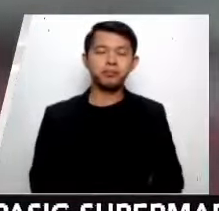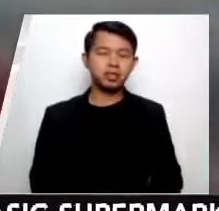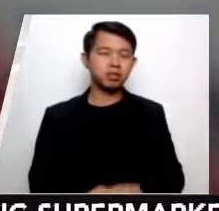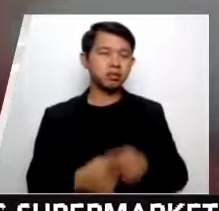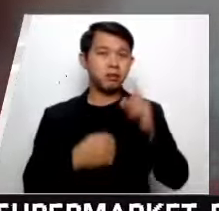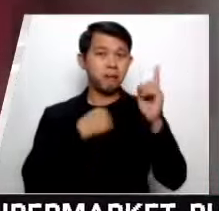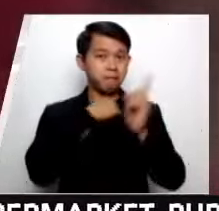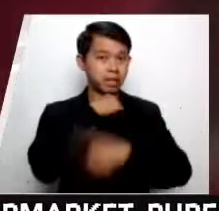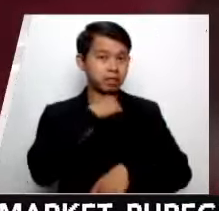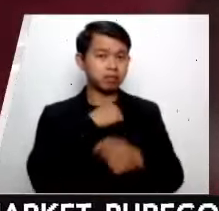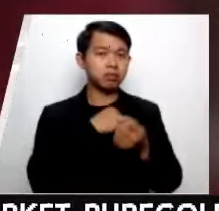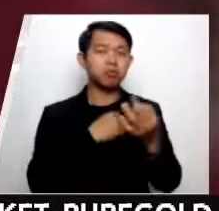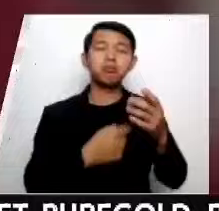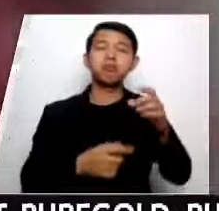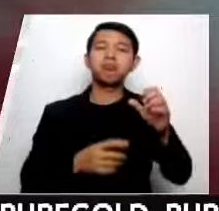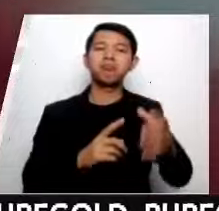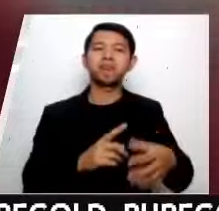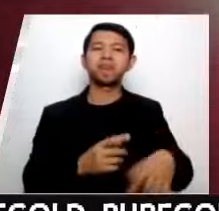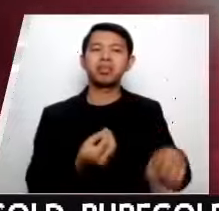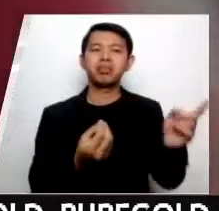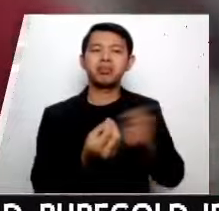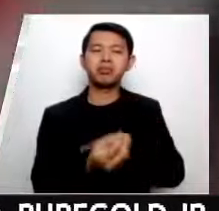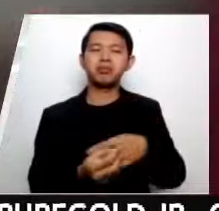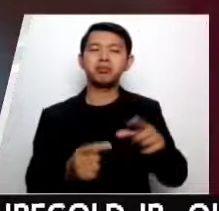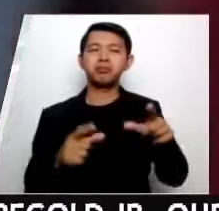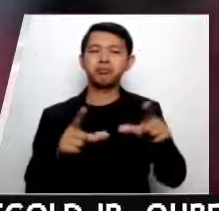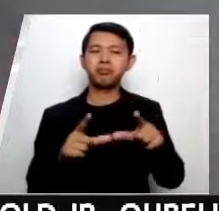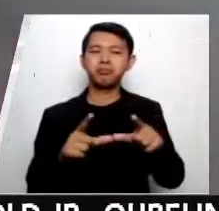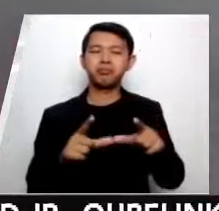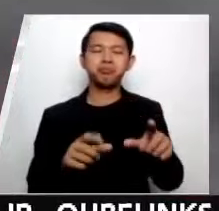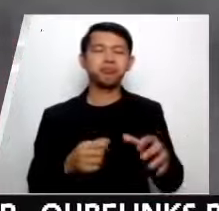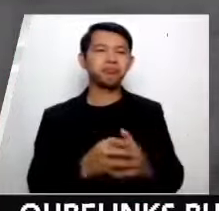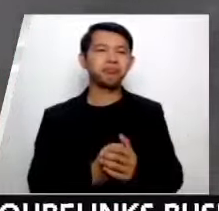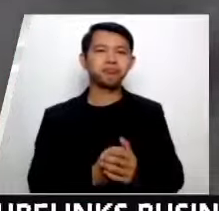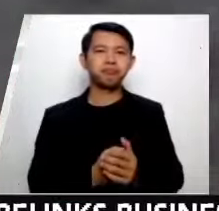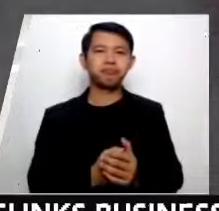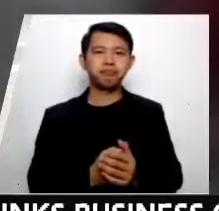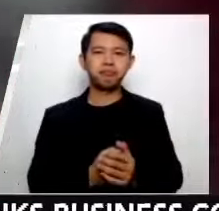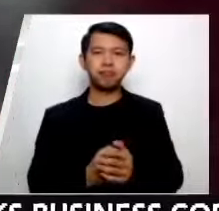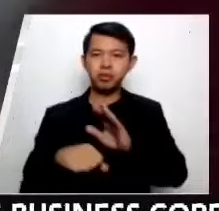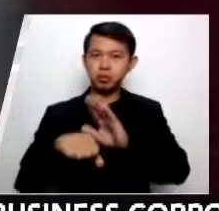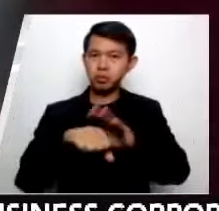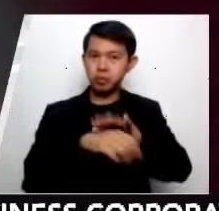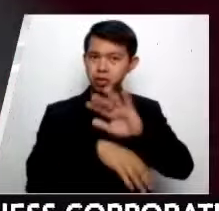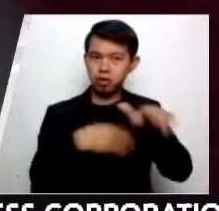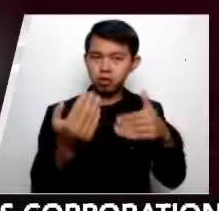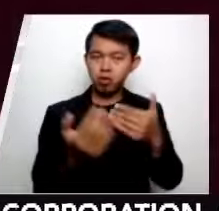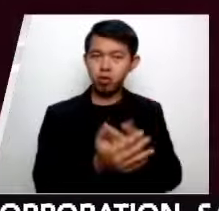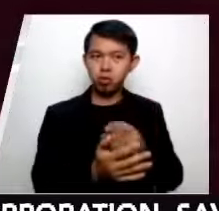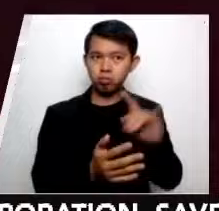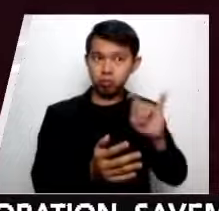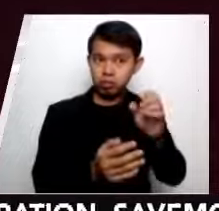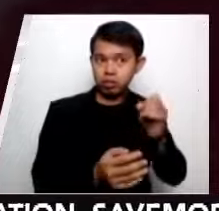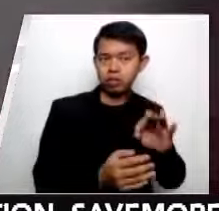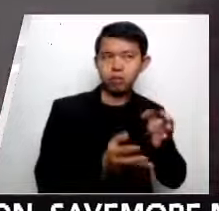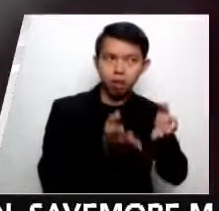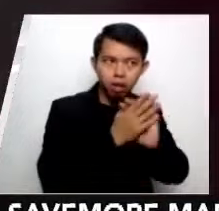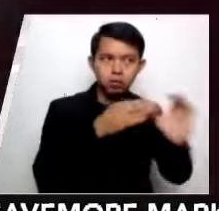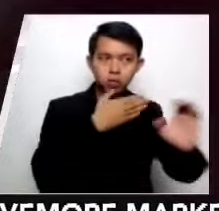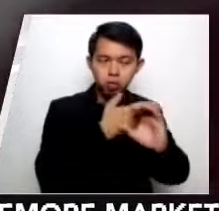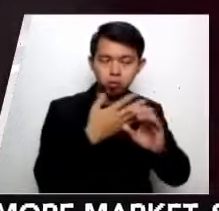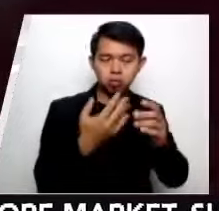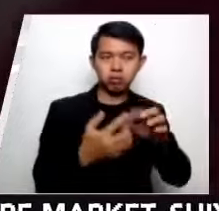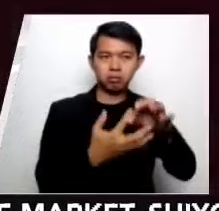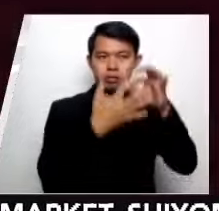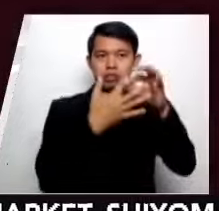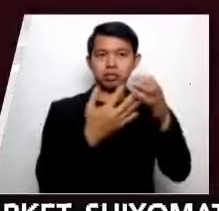napatunayang nag-overcharge ang taxi sa viral video. Binalaan din nila ang iba pang taxi na nangongontrata lalo ngayong Christmas rush. May